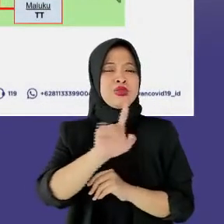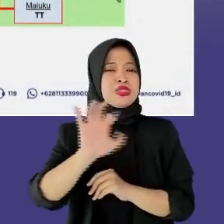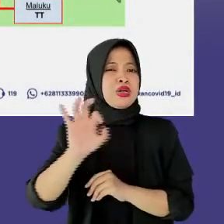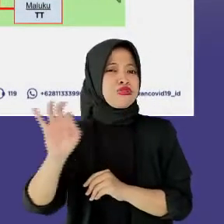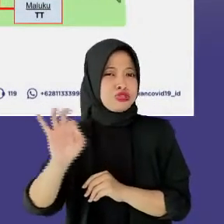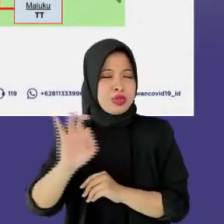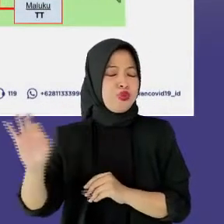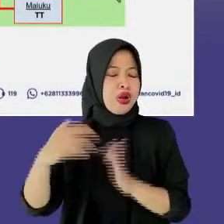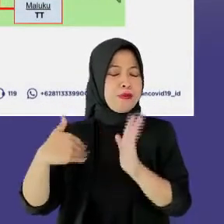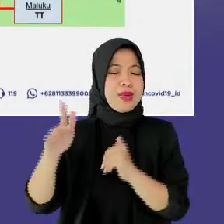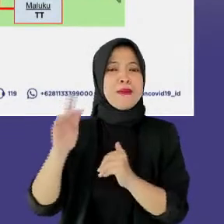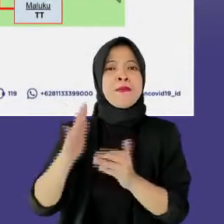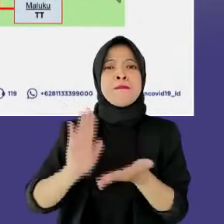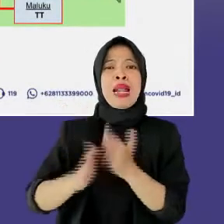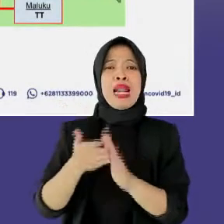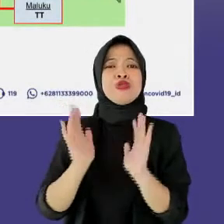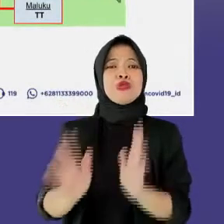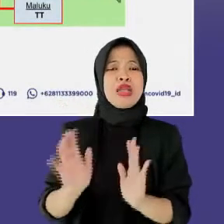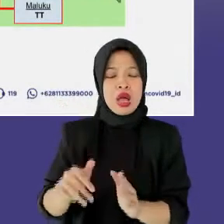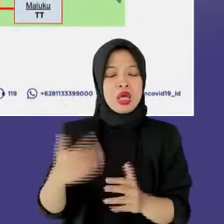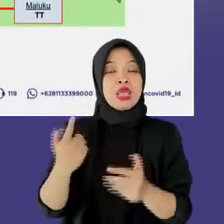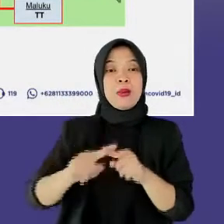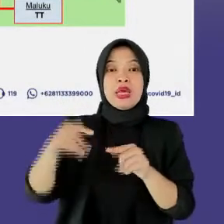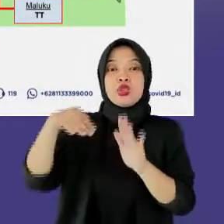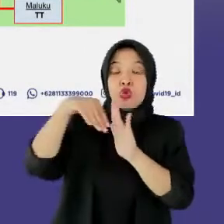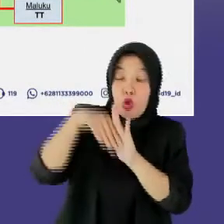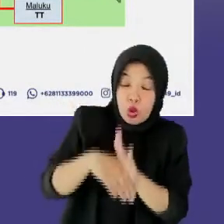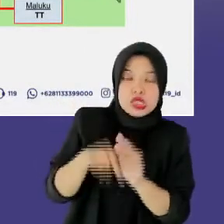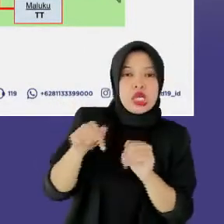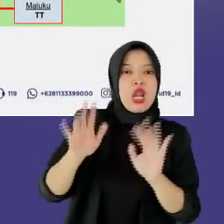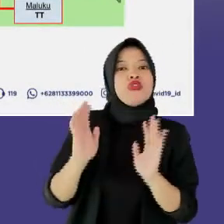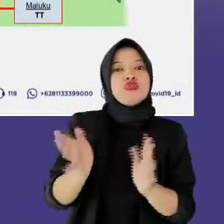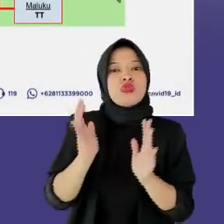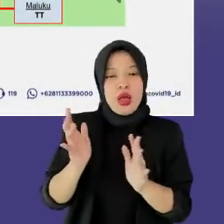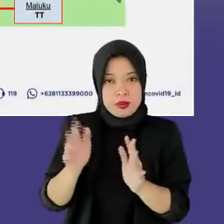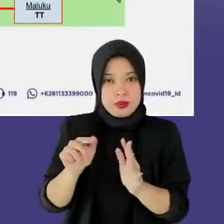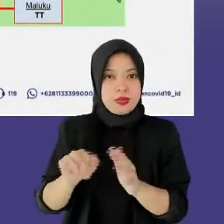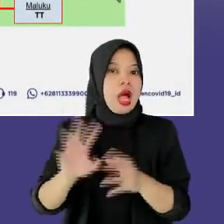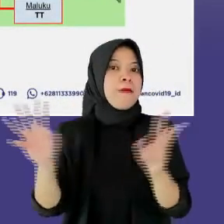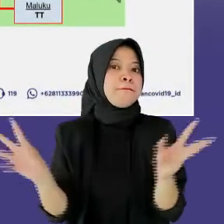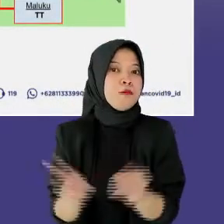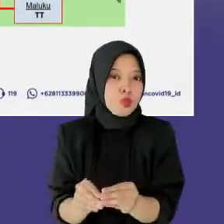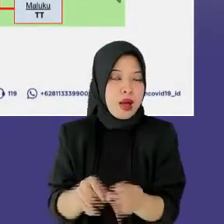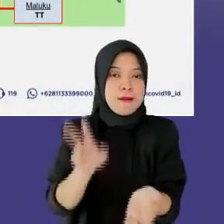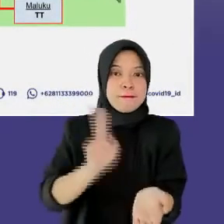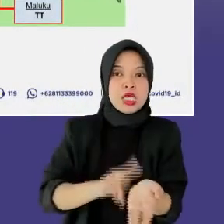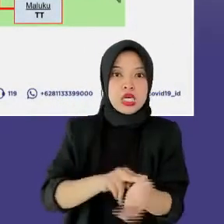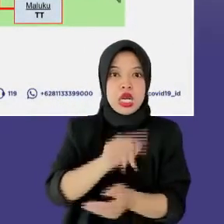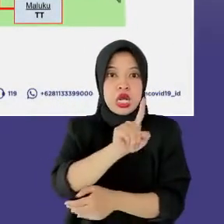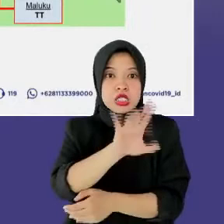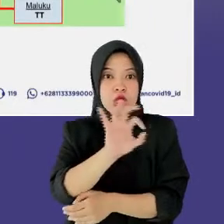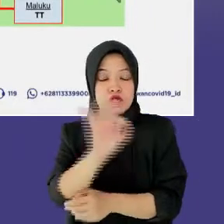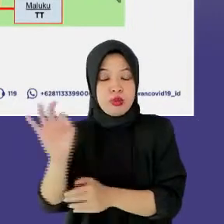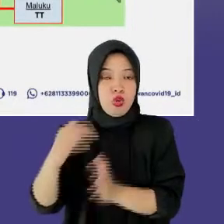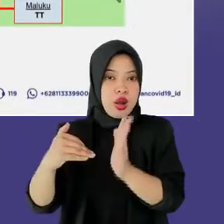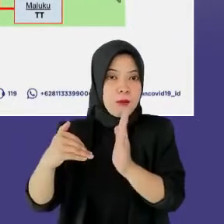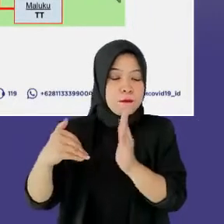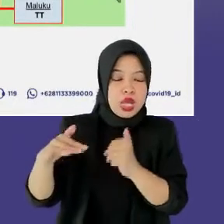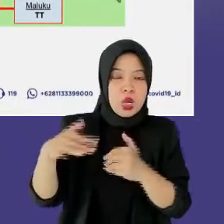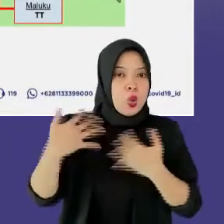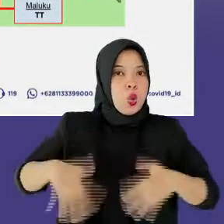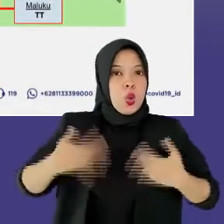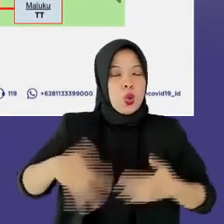Pada saat second wave gitu ya. Sekarang Betul. Sudah jauh turun, tapi kalau bayangkan jika ada jumlah pasien lebih dari 100.000, terus kita